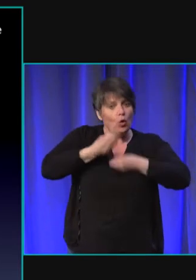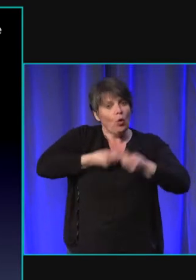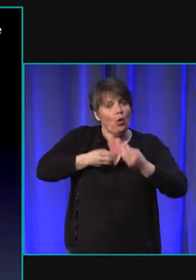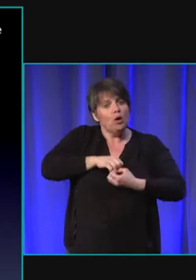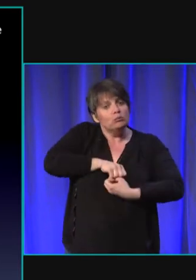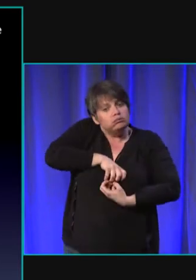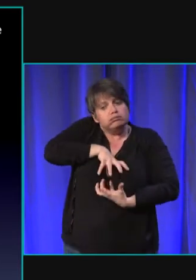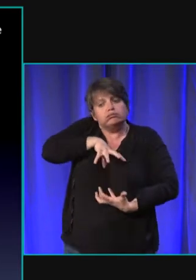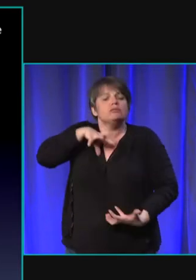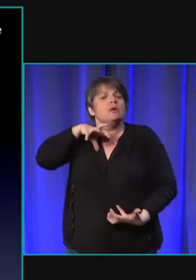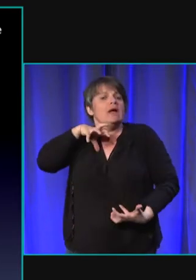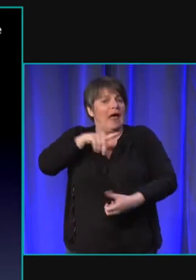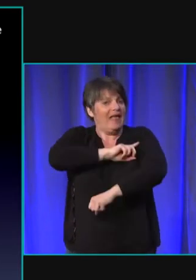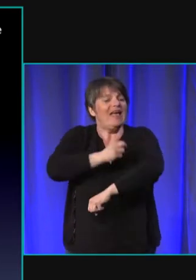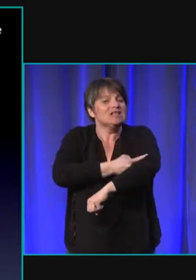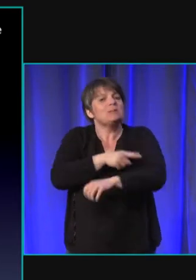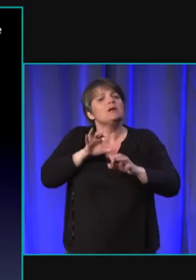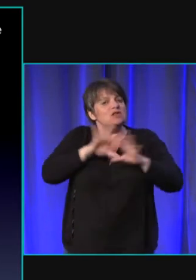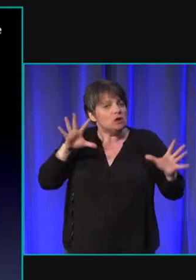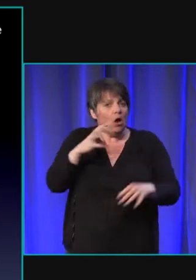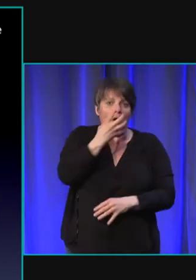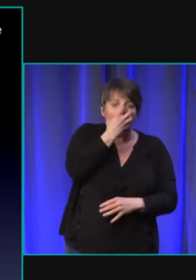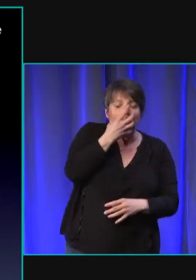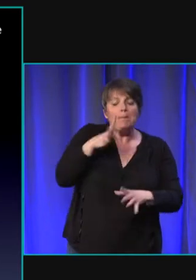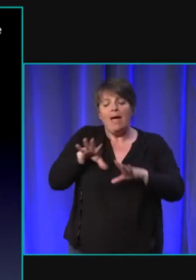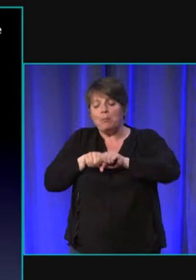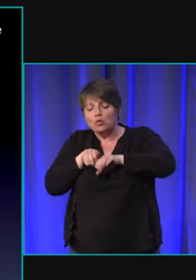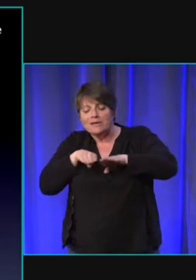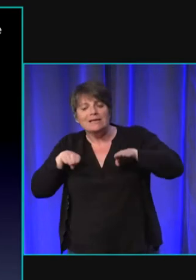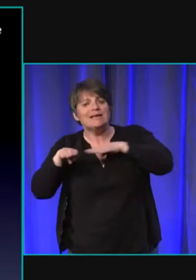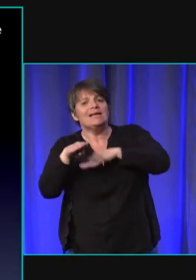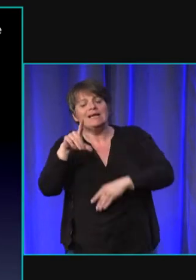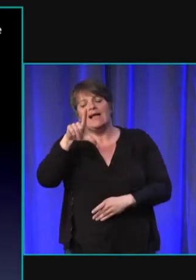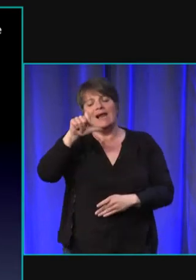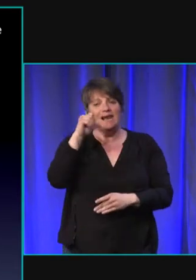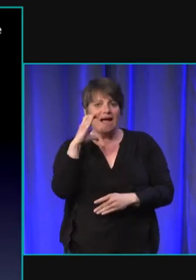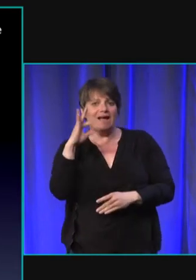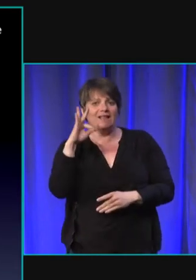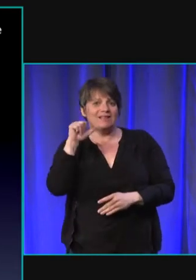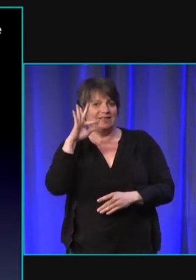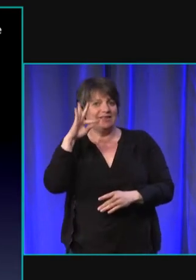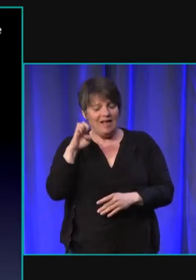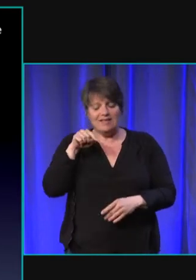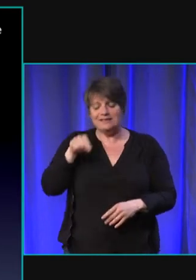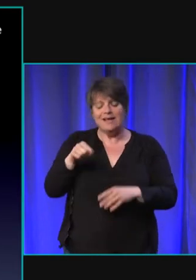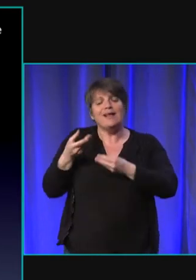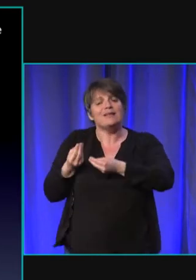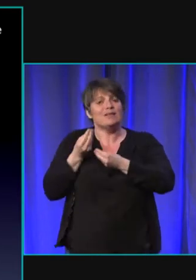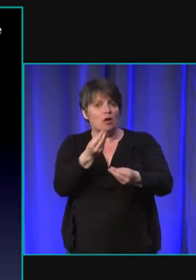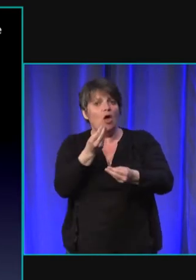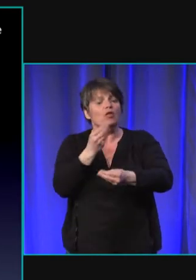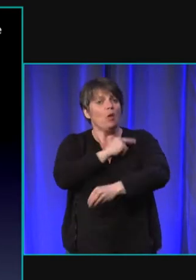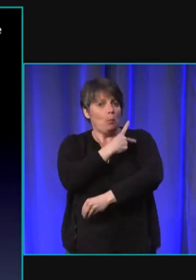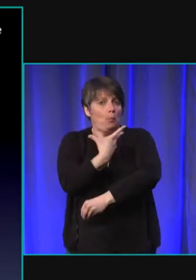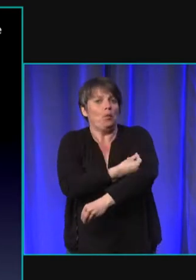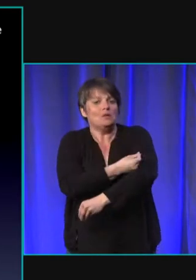produire beaucoup d'ions H+, ou beaucoup de protons, qui acidifient le muscle et qui créent la fatigue. Donc là,